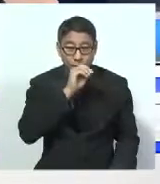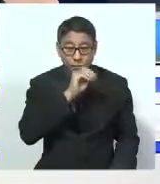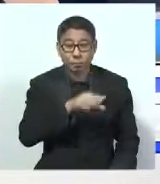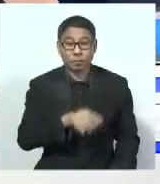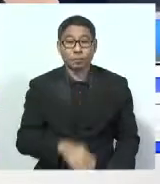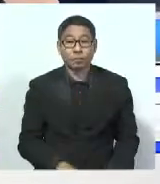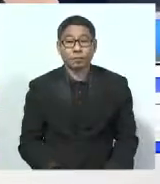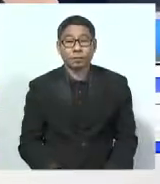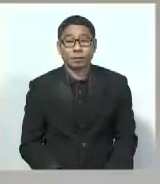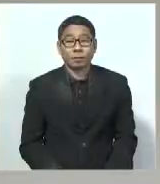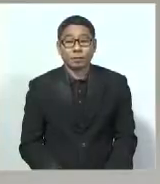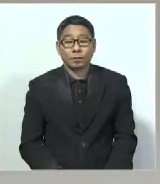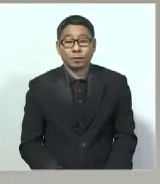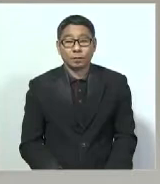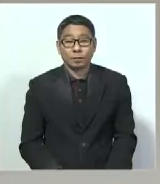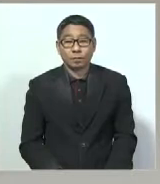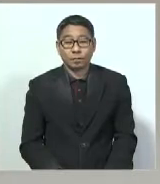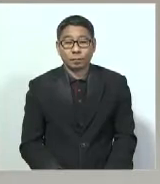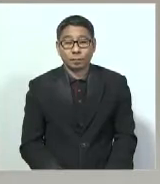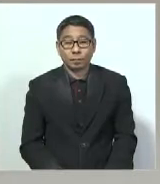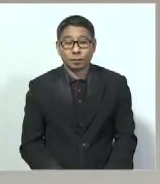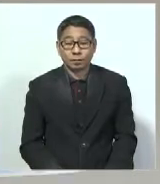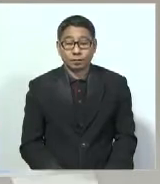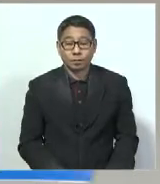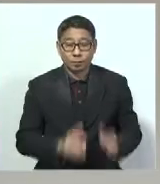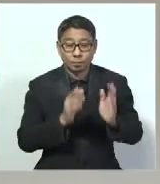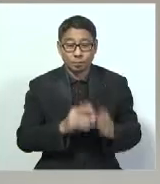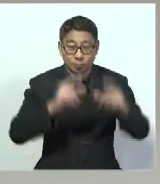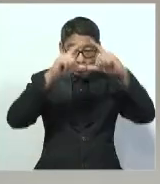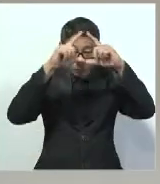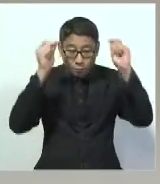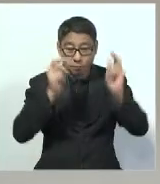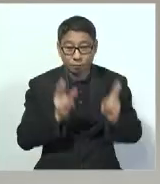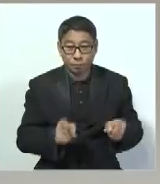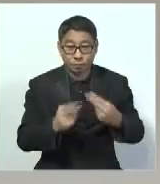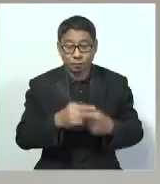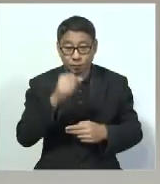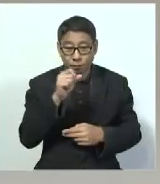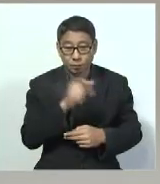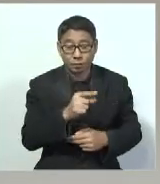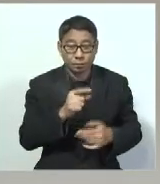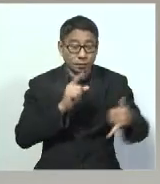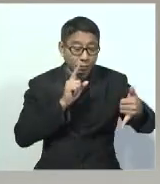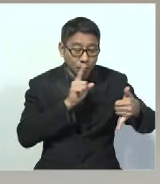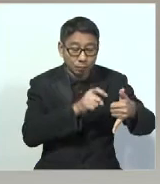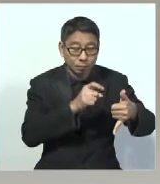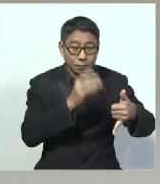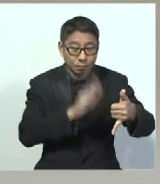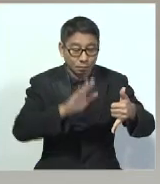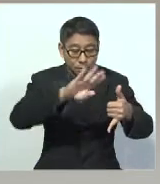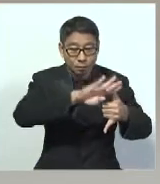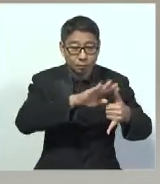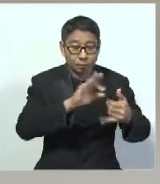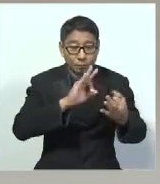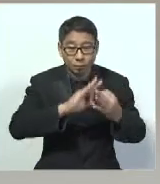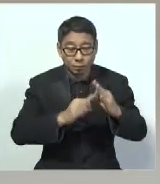ะครับ เจ้าหน้าที่พยาบาลที่ห้องฉุกเฉินก็ได้สอบถามอาการคนไข้บอกว่าถูกแฟนสา